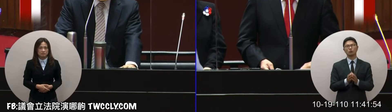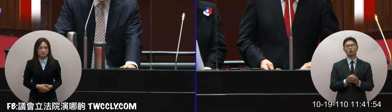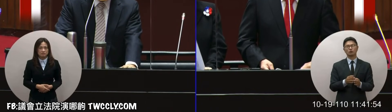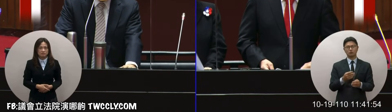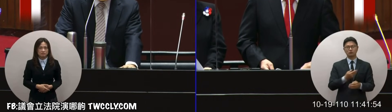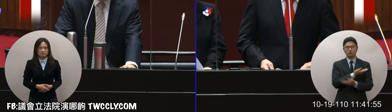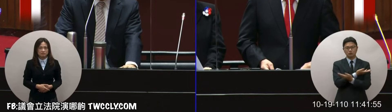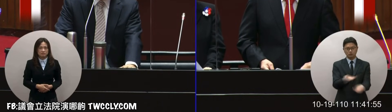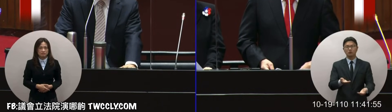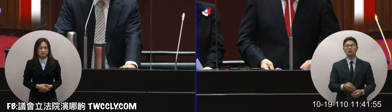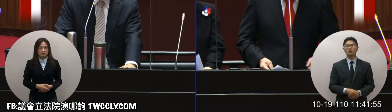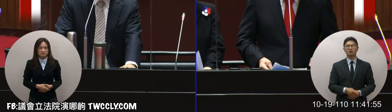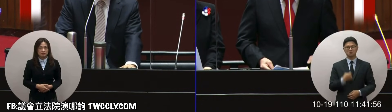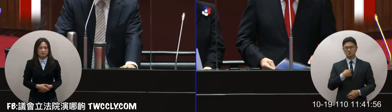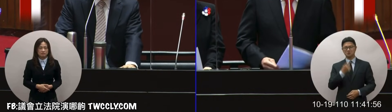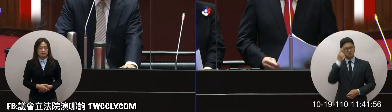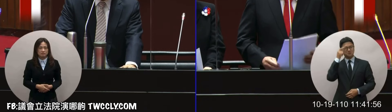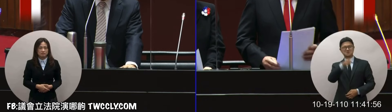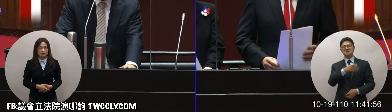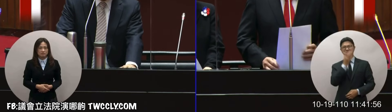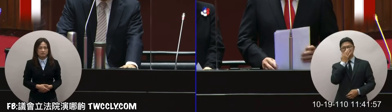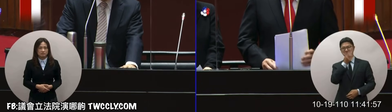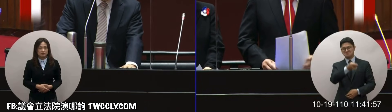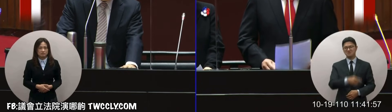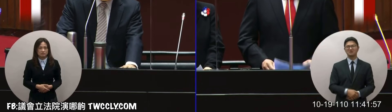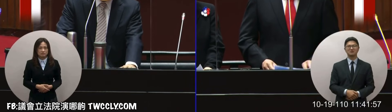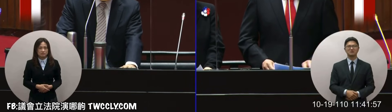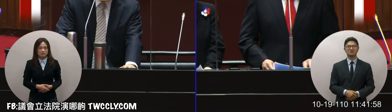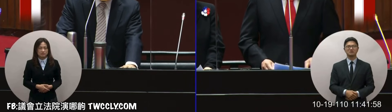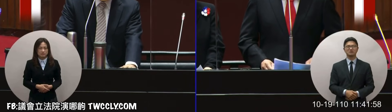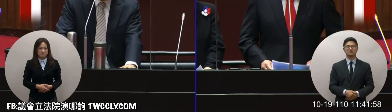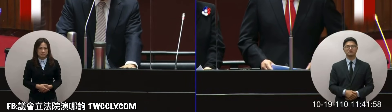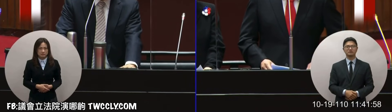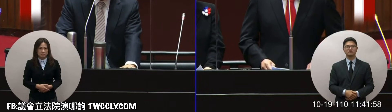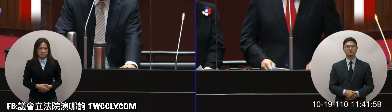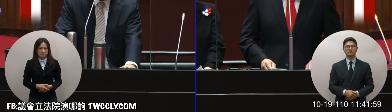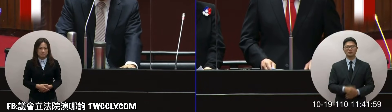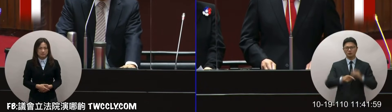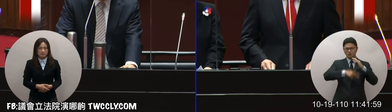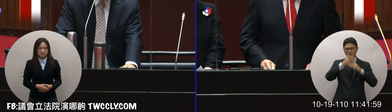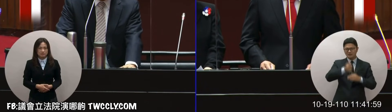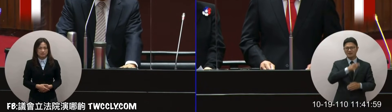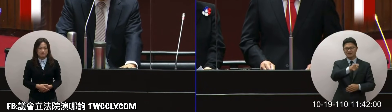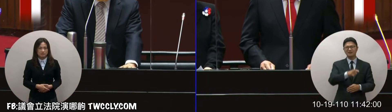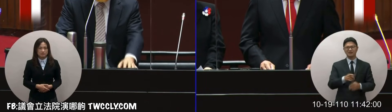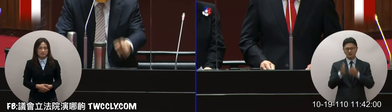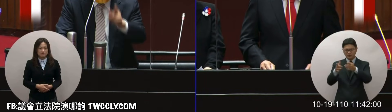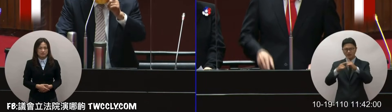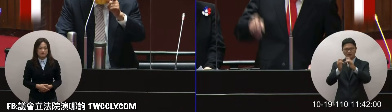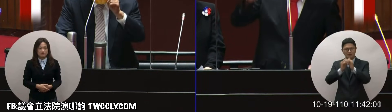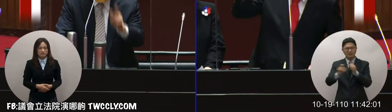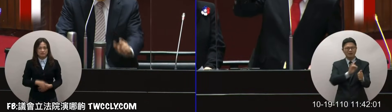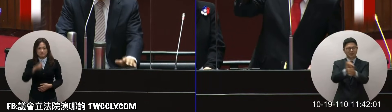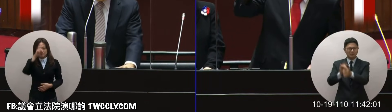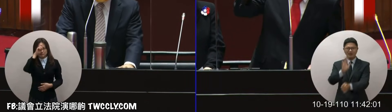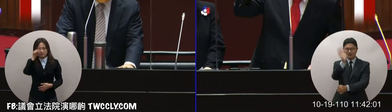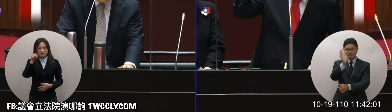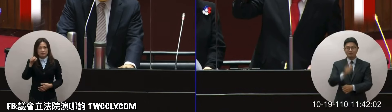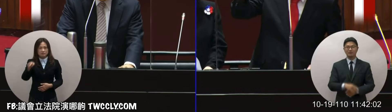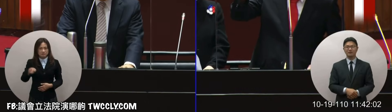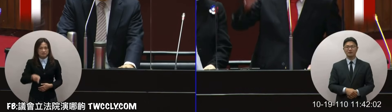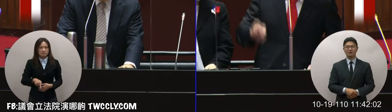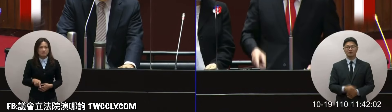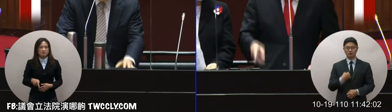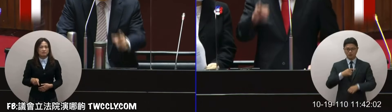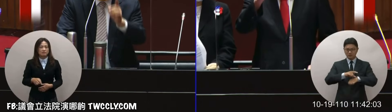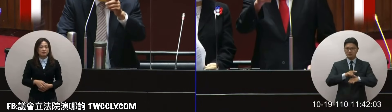了。所以啊，院长，不要再用诈术来诈骗国人。 希望你用， 我不管时间用3/4